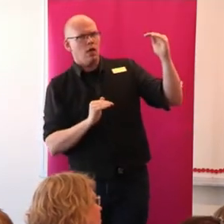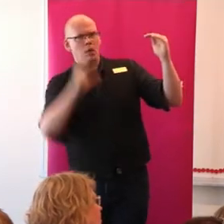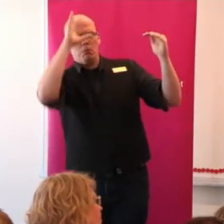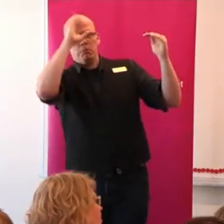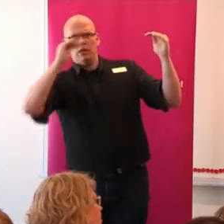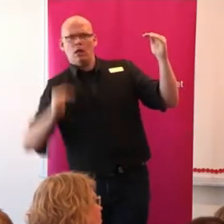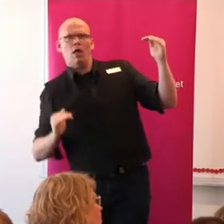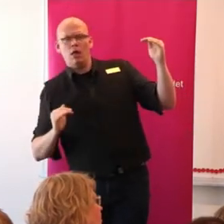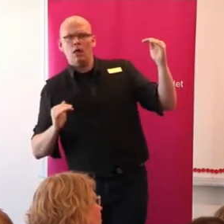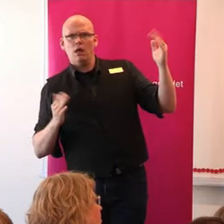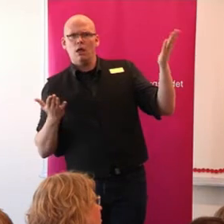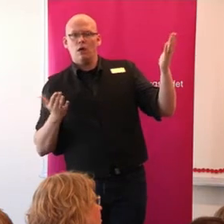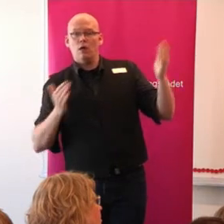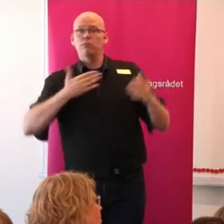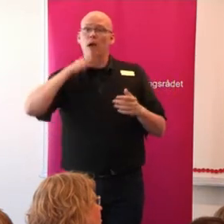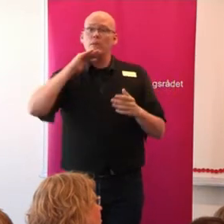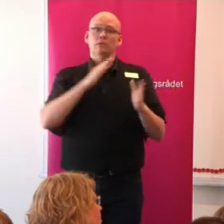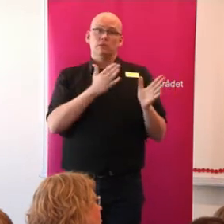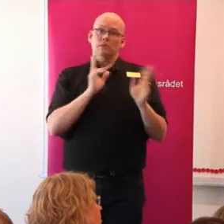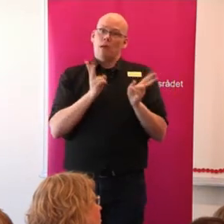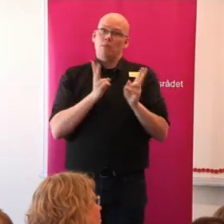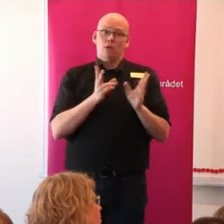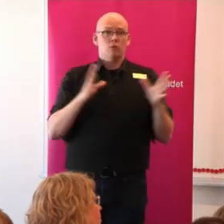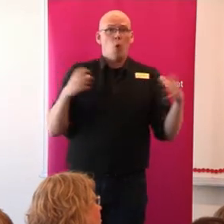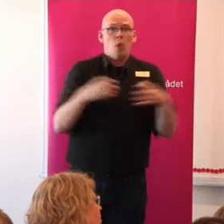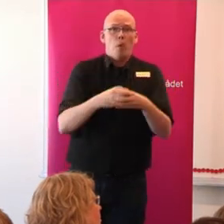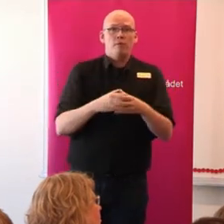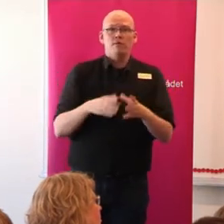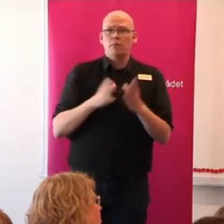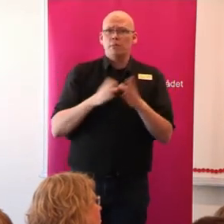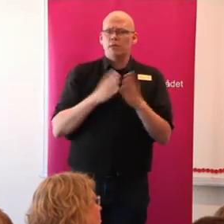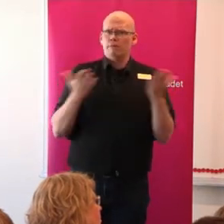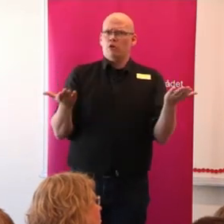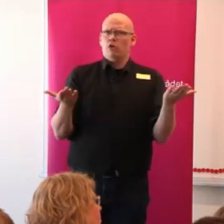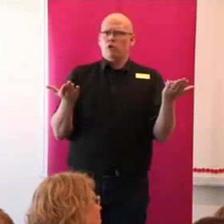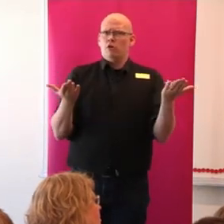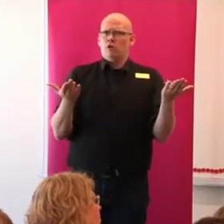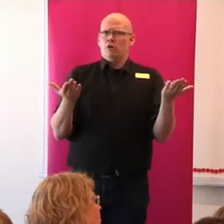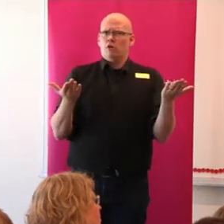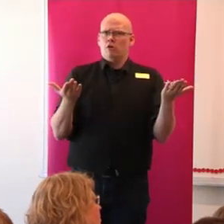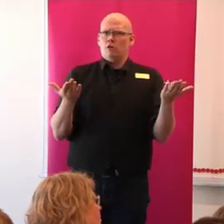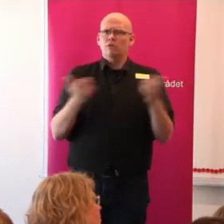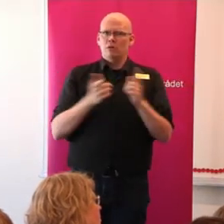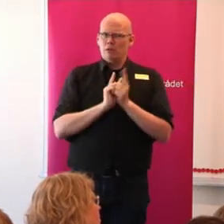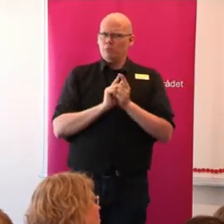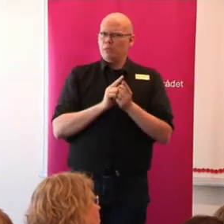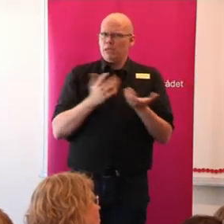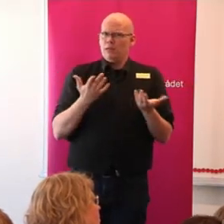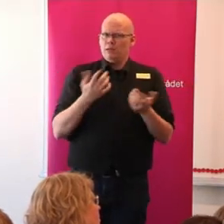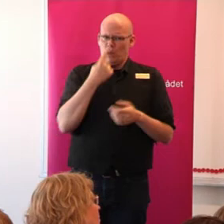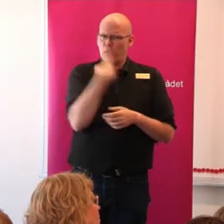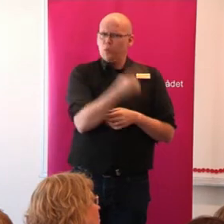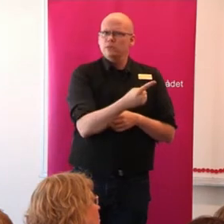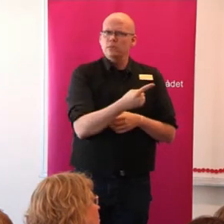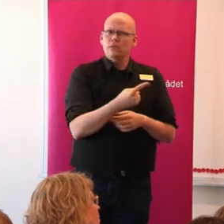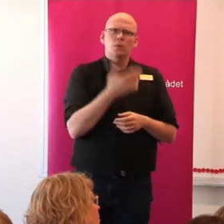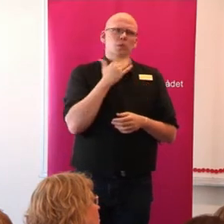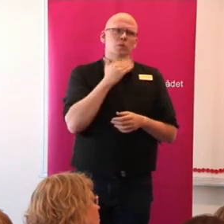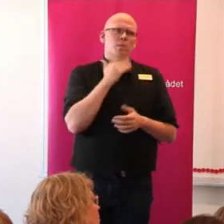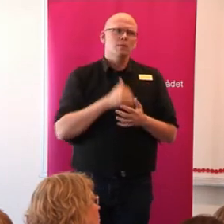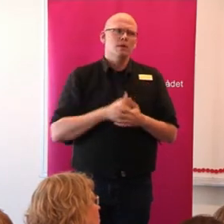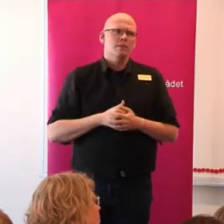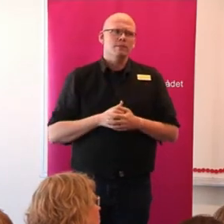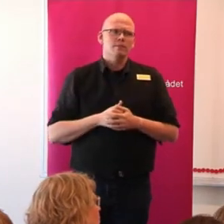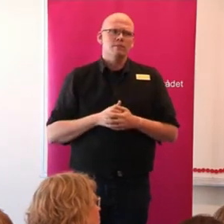låg status. Mamman är fortfarande den som håller ihop familjen. Det blir ganska utsatt. Det blir en utsatthet för de här unga personerna. Och